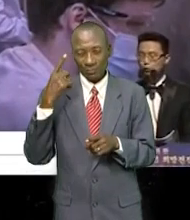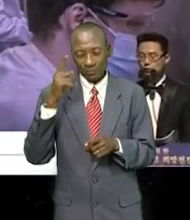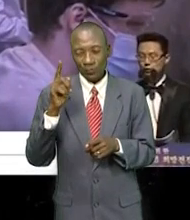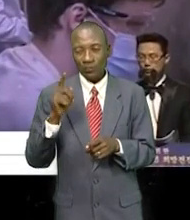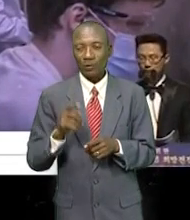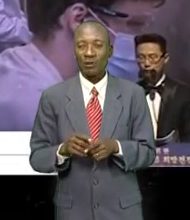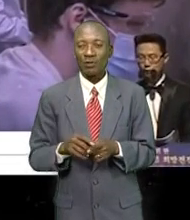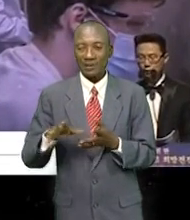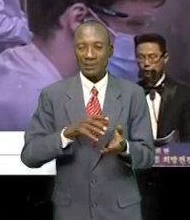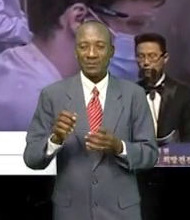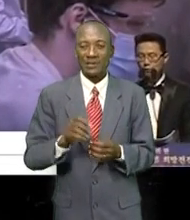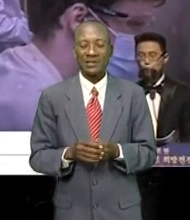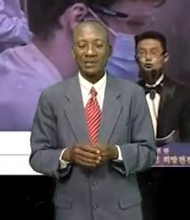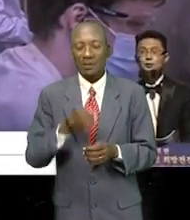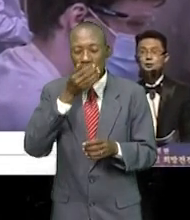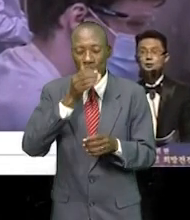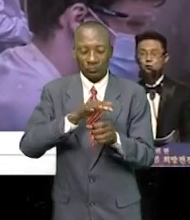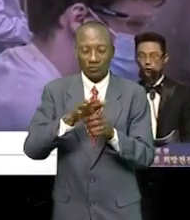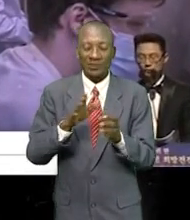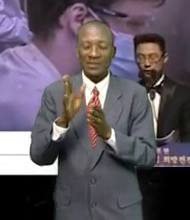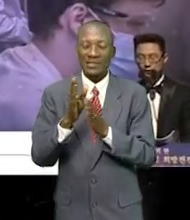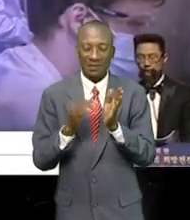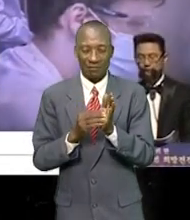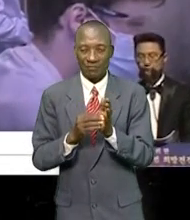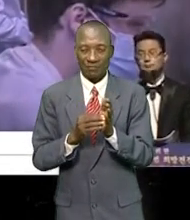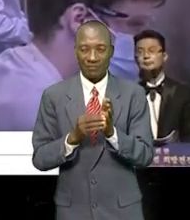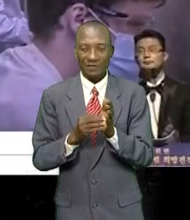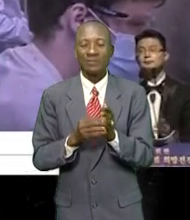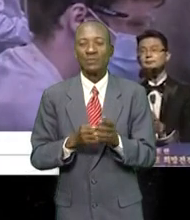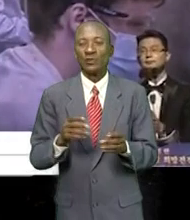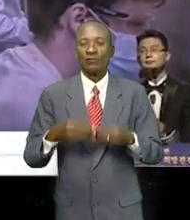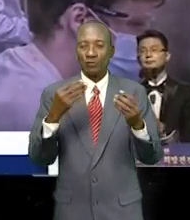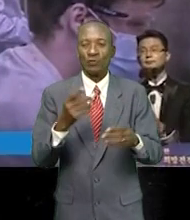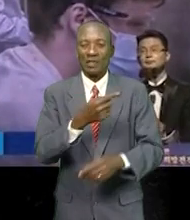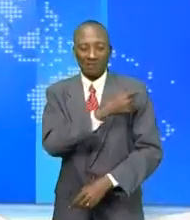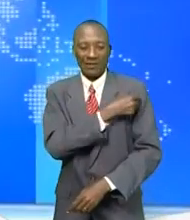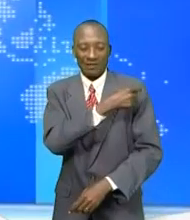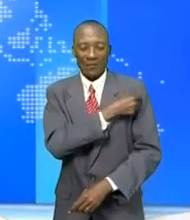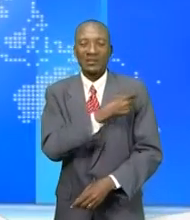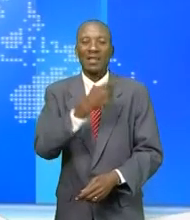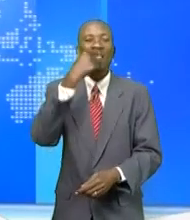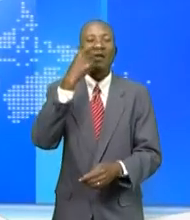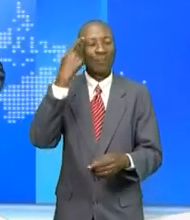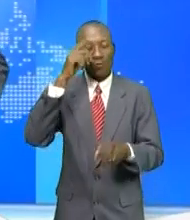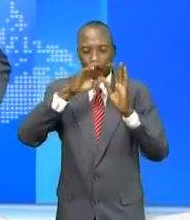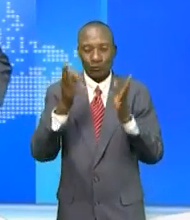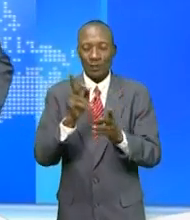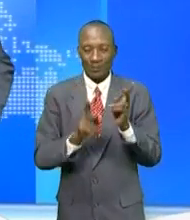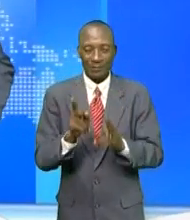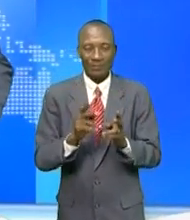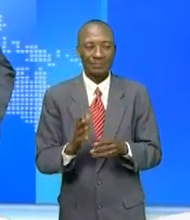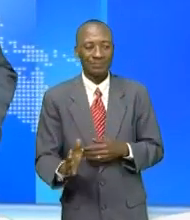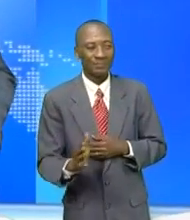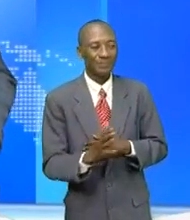car il faut vacciner le maximum de personnes pour éradiquer le virus. J'en parlais tout à l'heure dans le